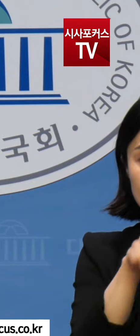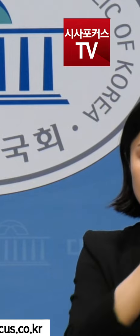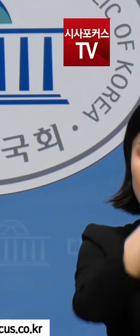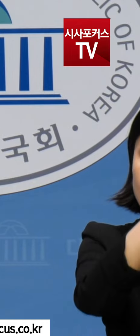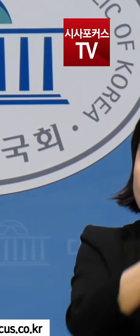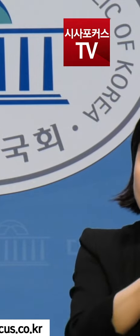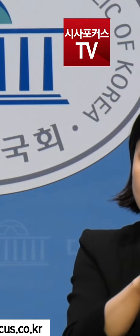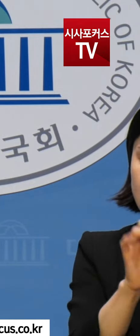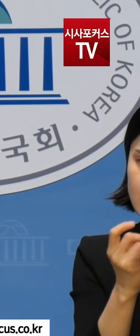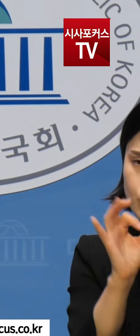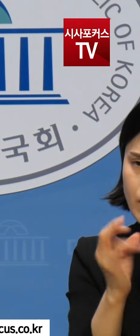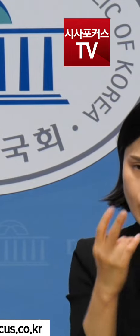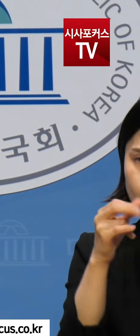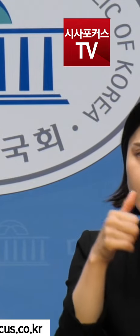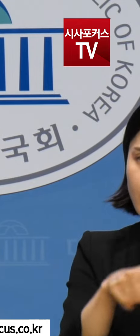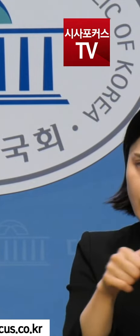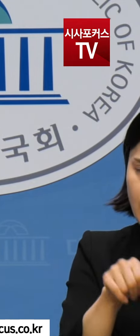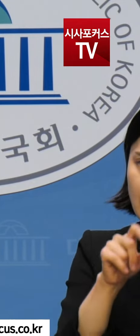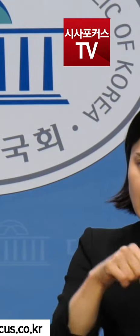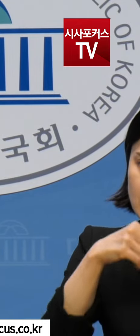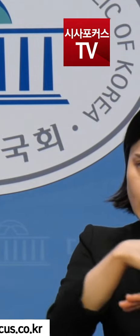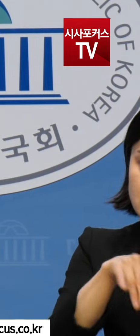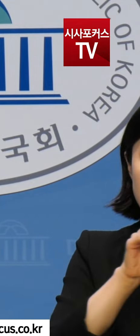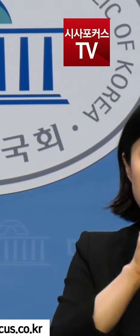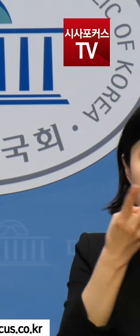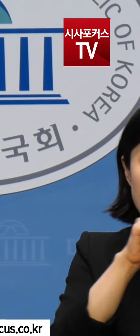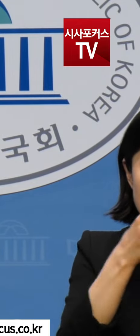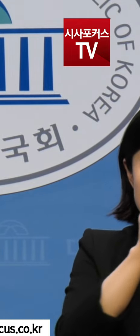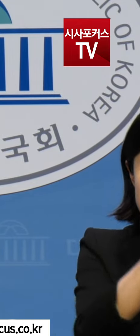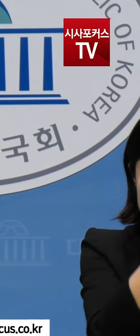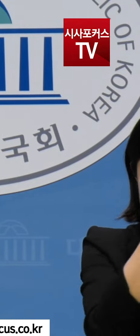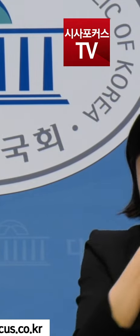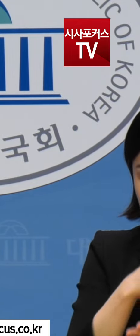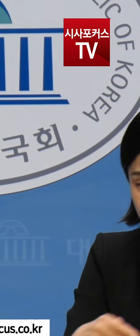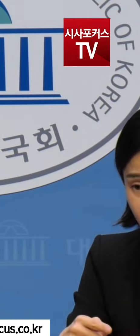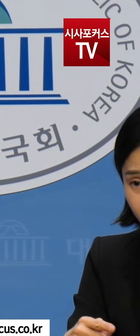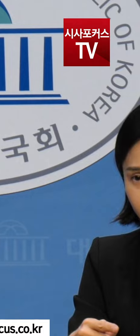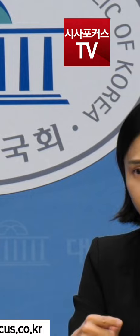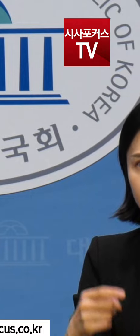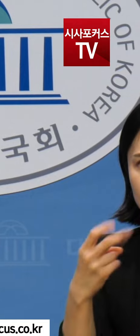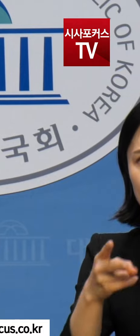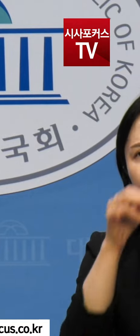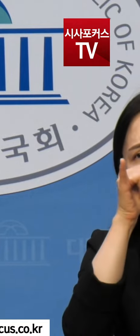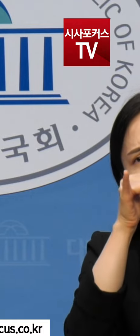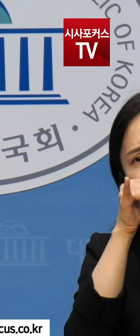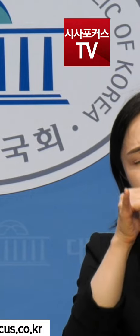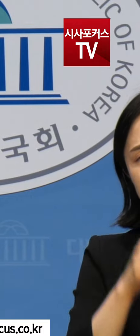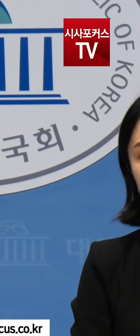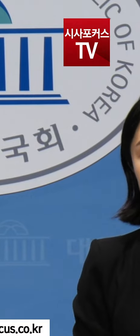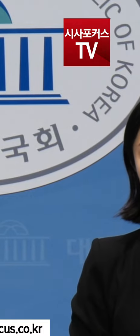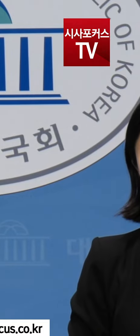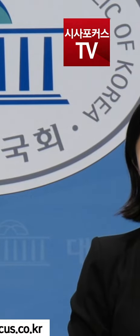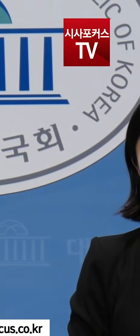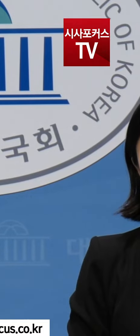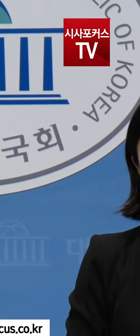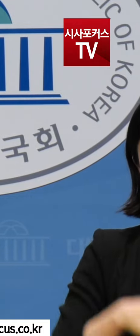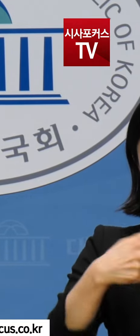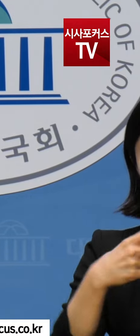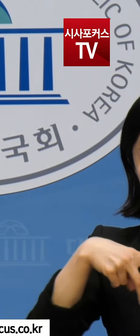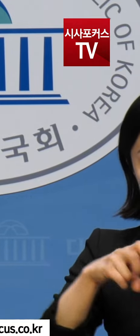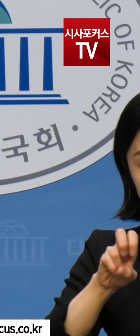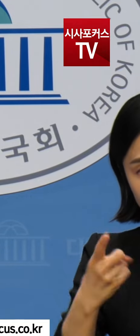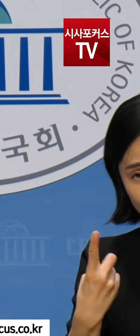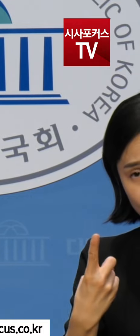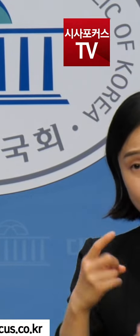정책 변덕으로 드러난 피해가 이것만 있는 것은 아니다. 코스모 역시 조폐공사로부터 구상권 소송을 받을